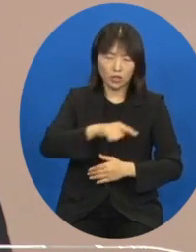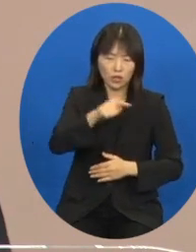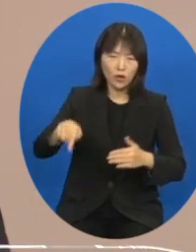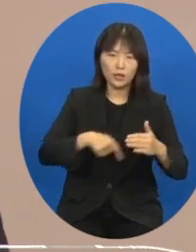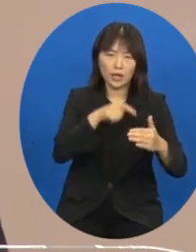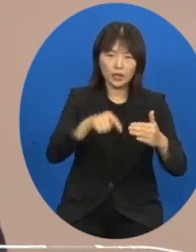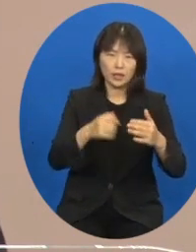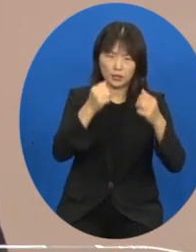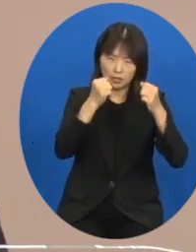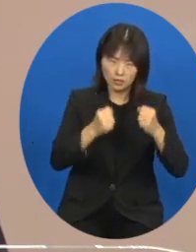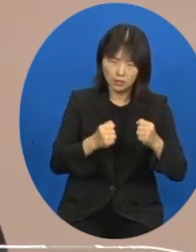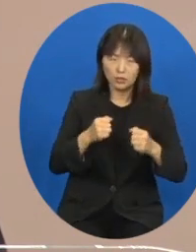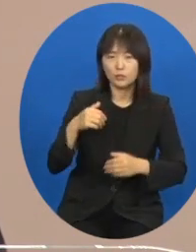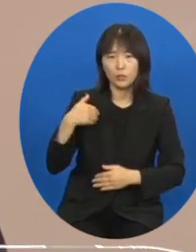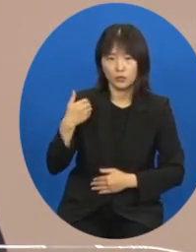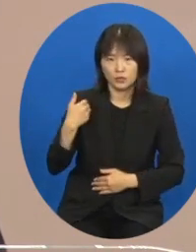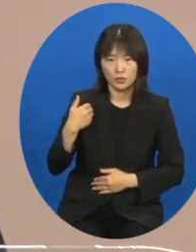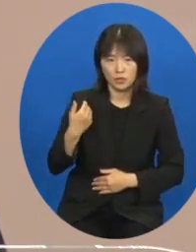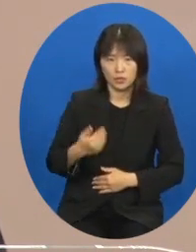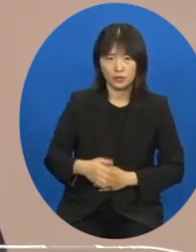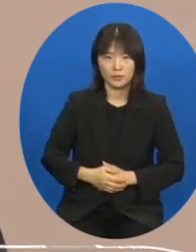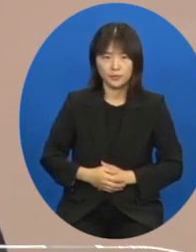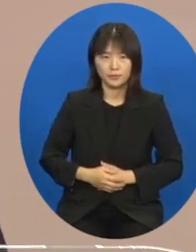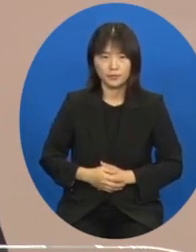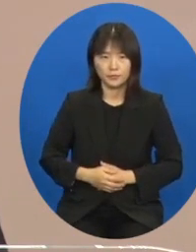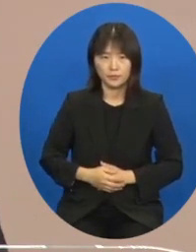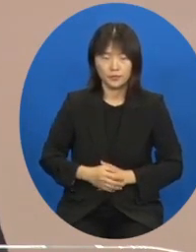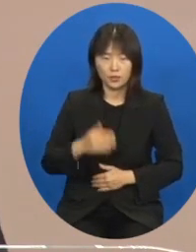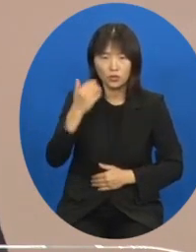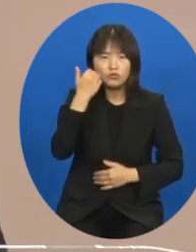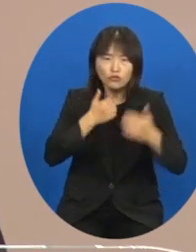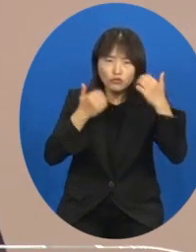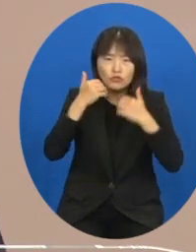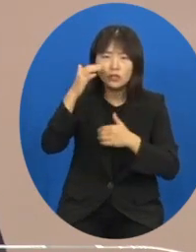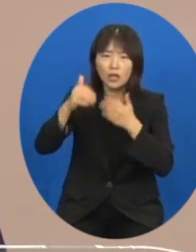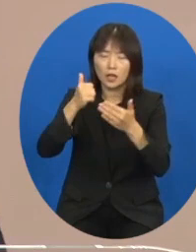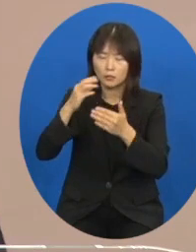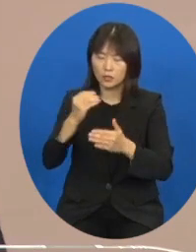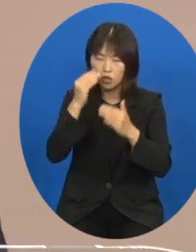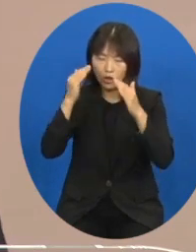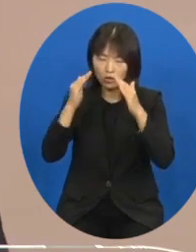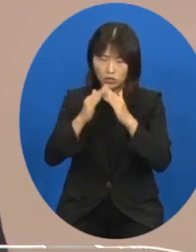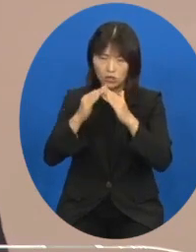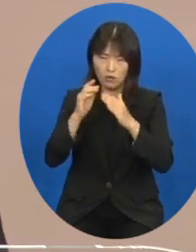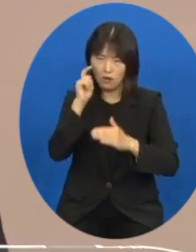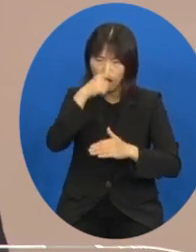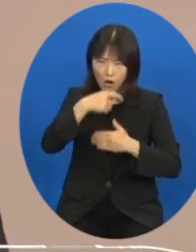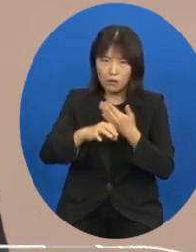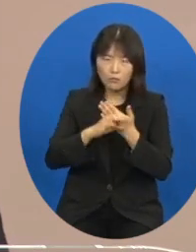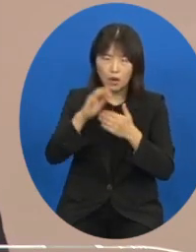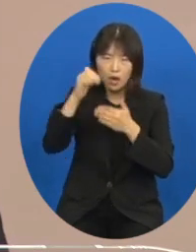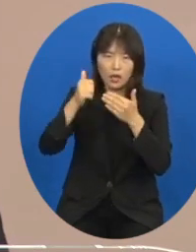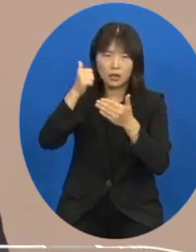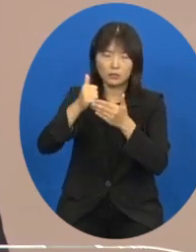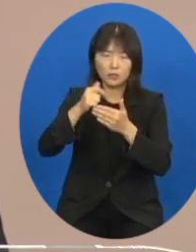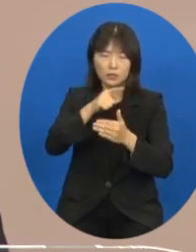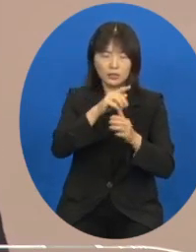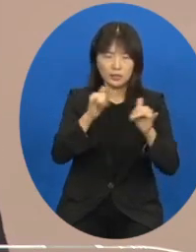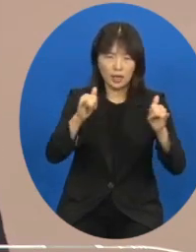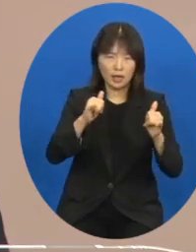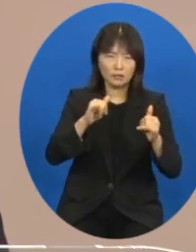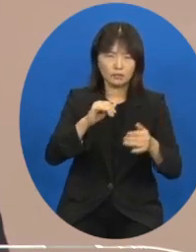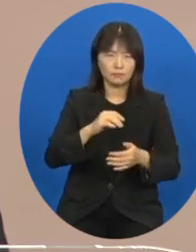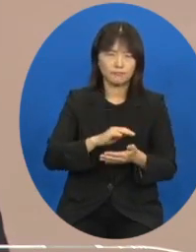성령이 너희 안에 계시는 것을 알지 못하느냐? 누구든지 하나님의 성전을 더럽히면 하나님이 그